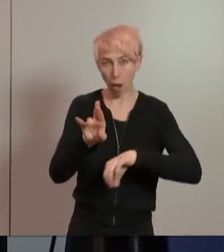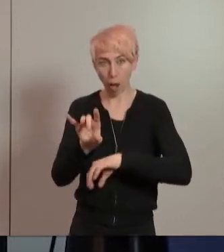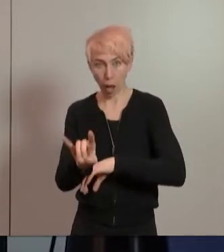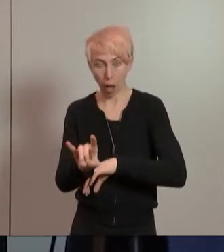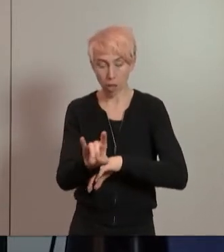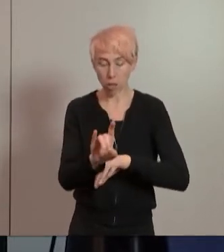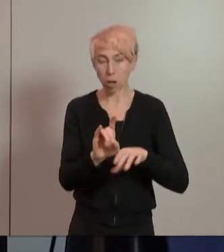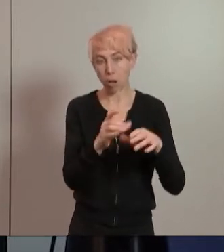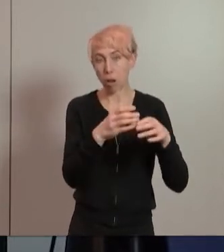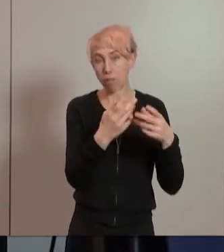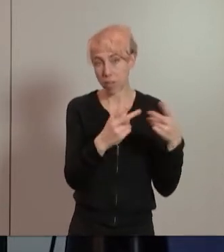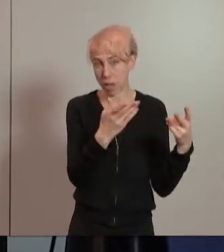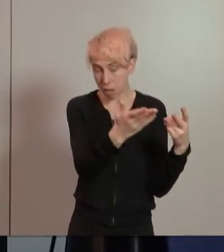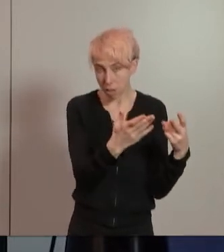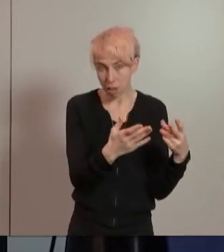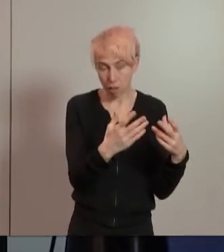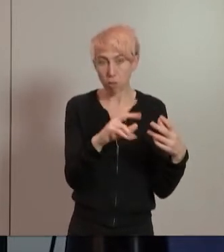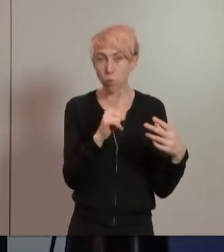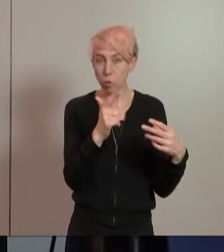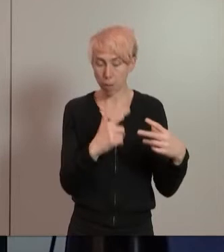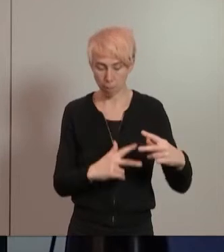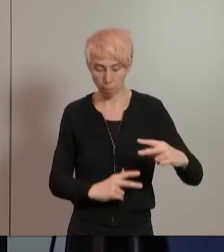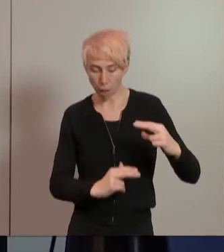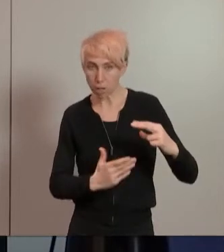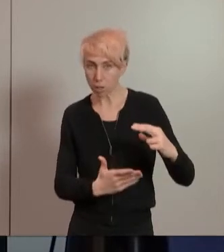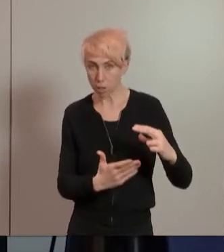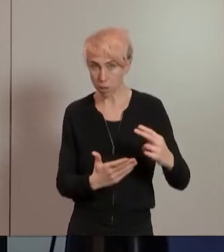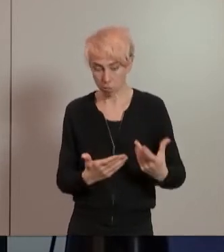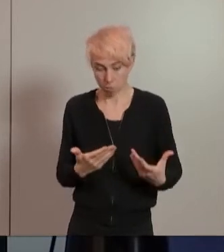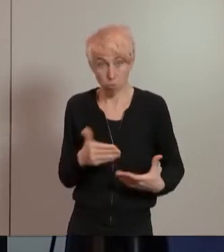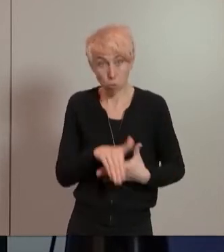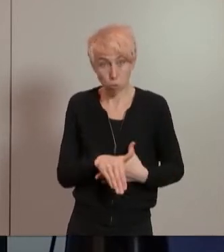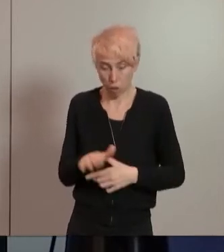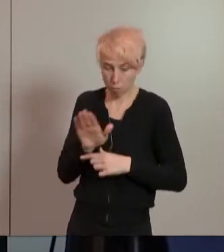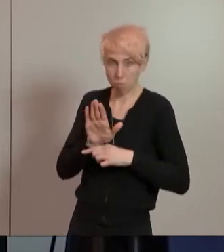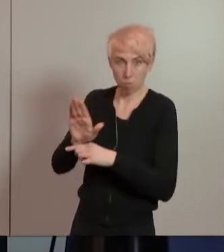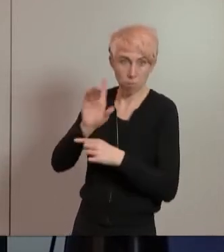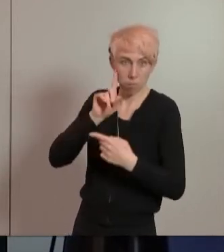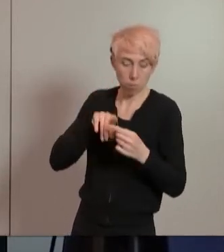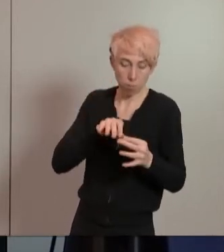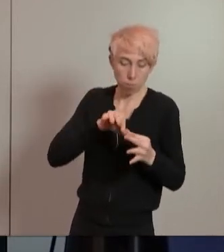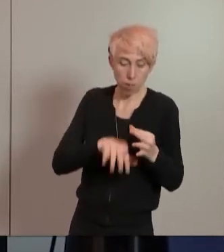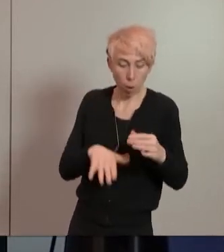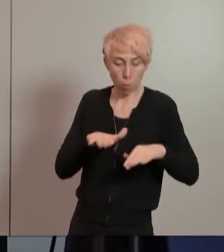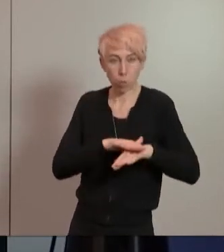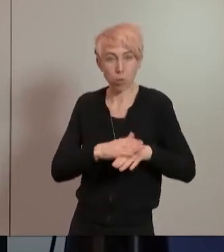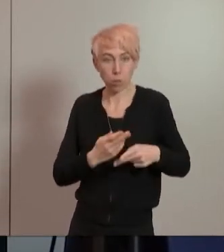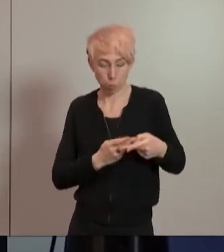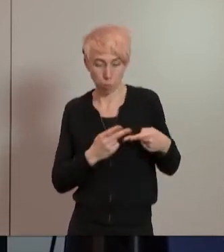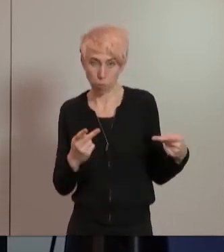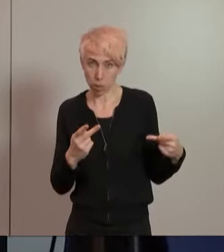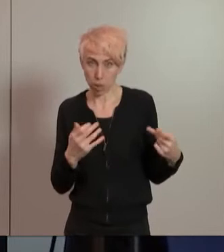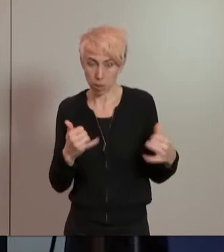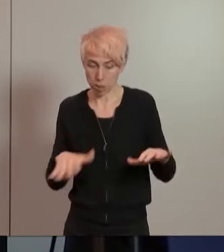collectivité territoriale, et une seconde partie qui fera l'objet de la présentation ce soir, qui concerne le bilan des politiques publiques mises en œuvre sur